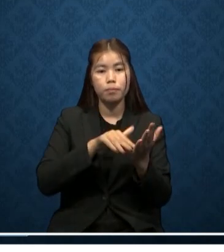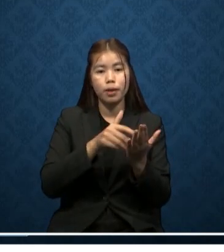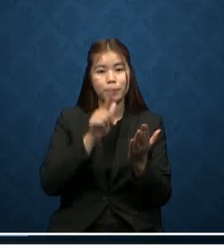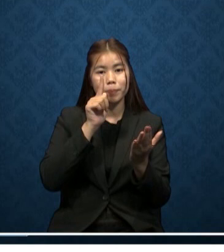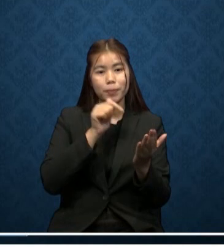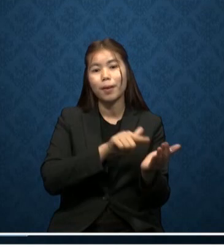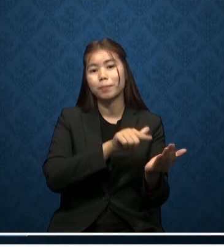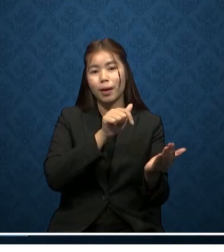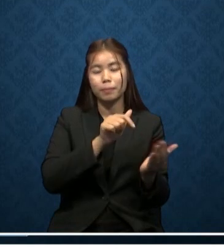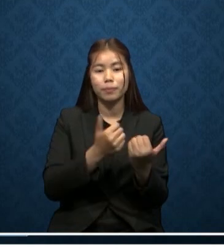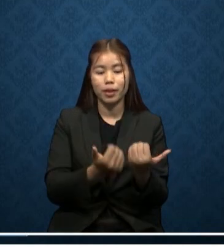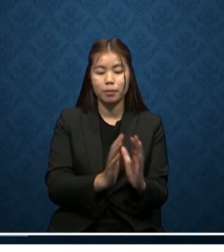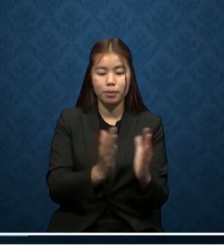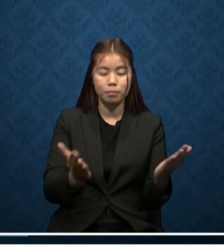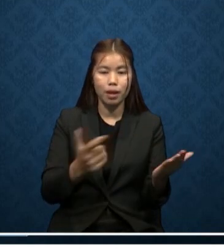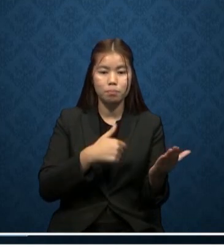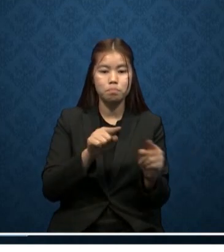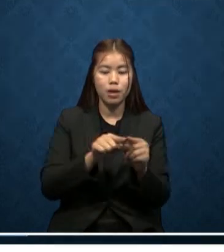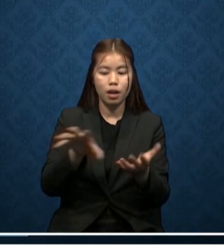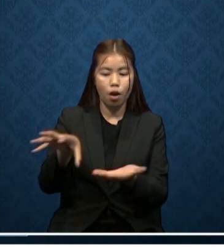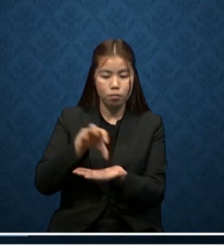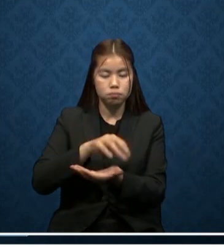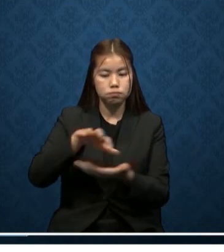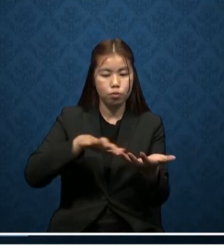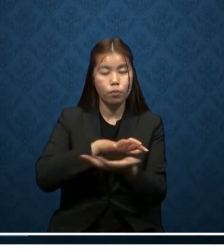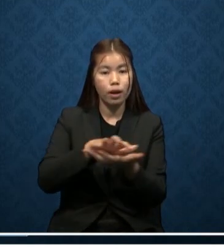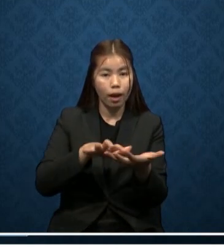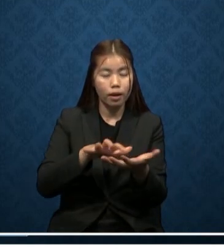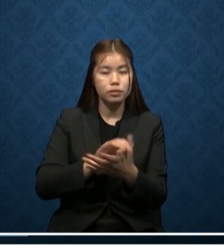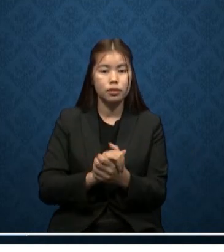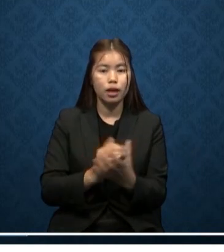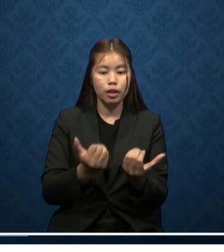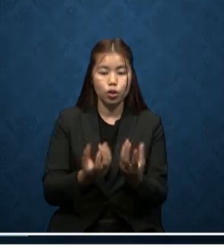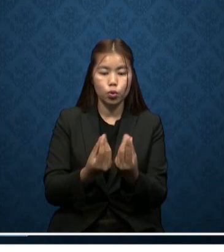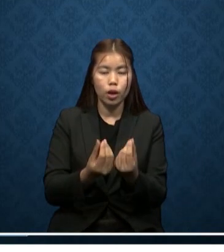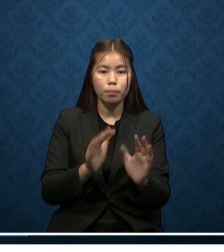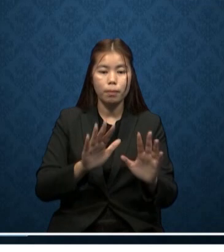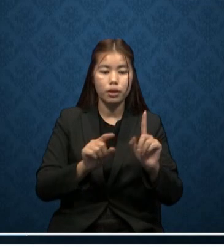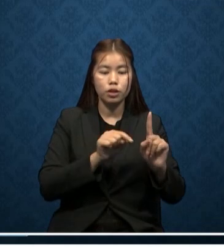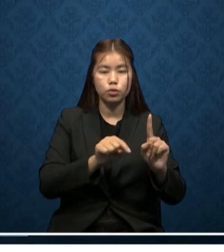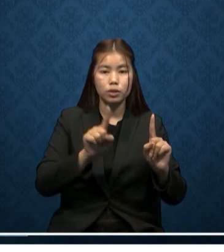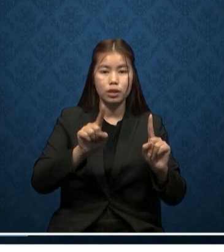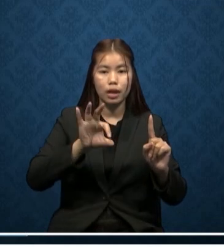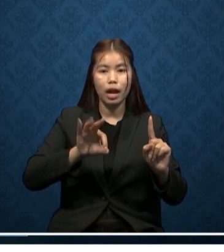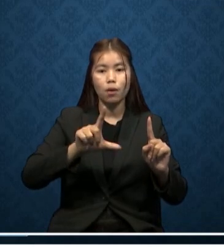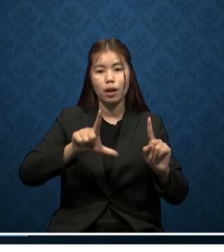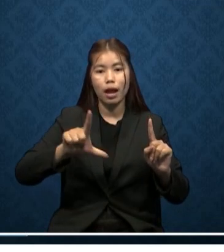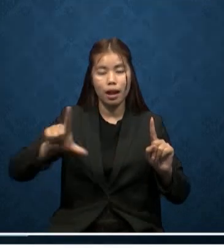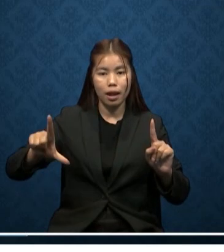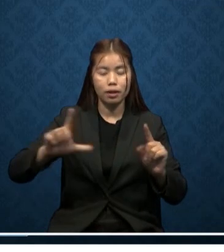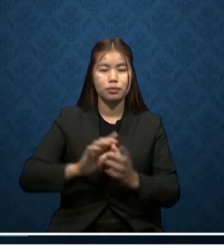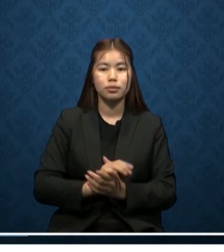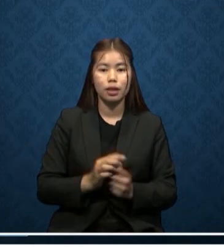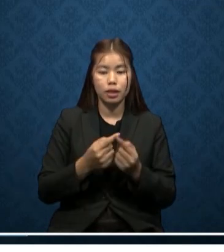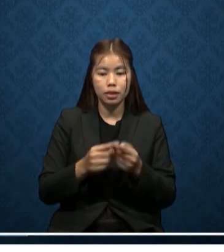ยุธศาสตร์กับแผนงานบูรณาการในตัวเลขที่เราเห็นเนี่ยอยู่ที่ประมาณ 1.1 93ล้านล้านนะครับแต่